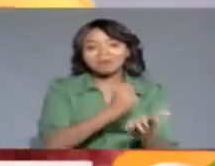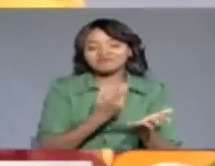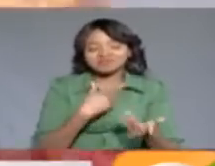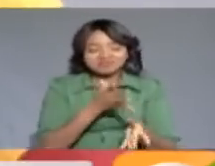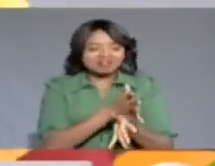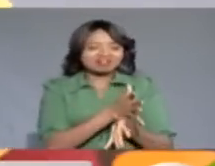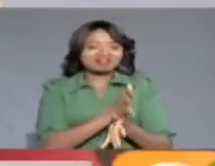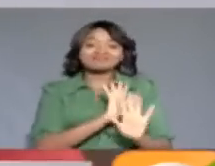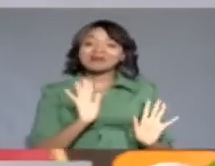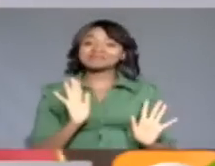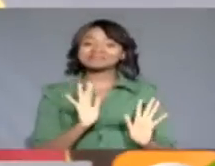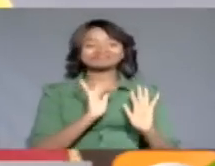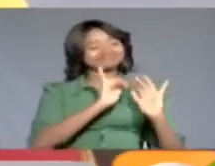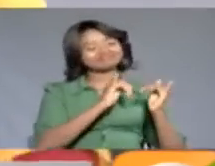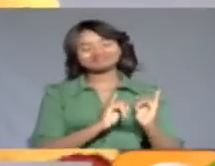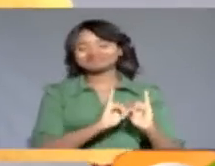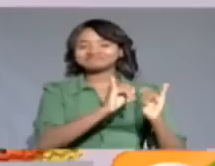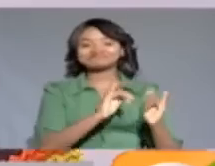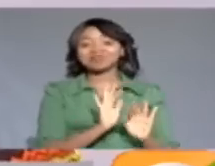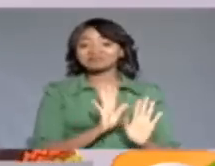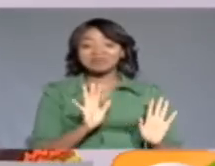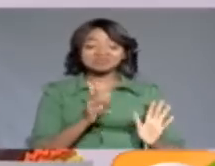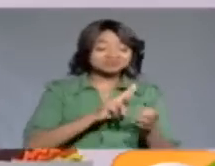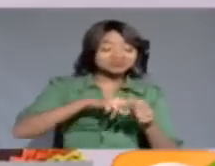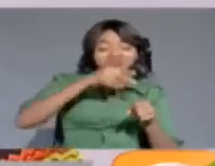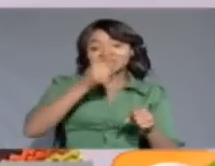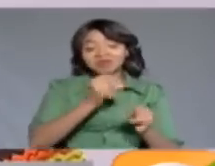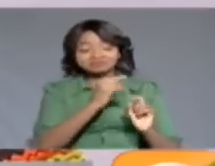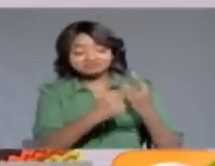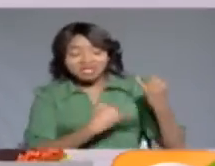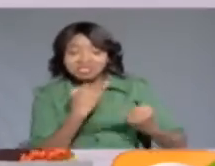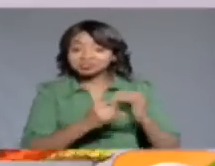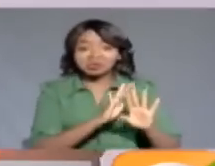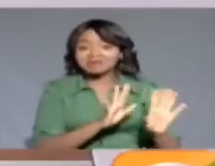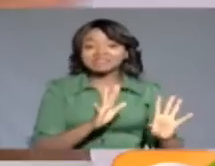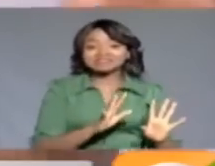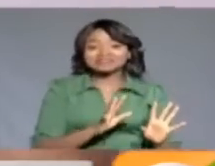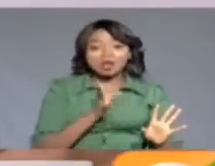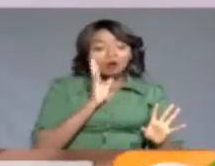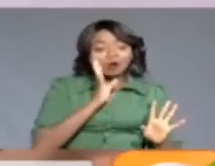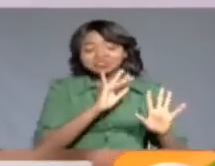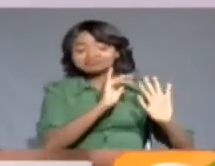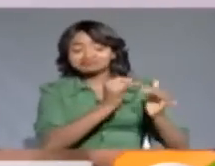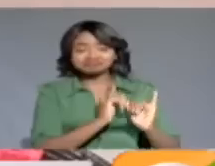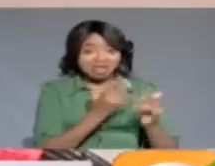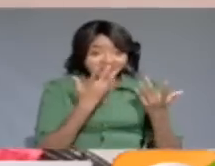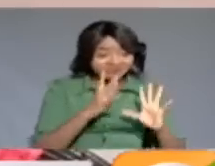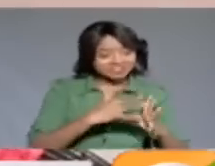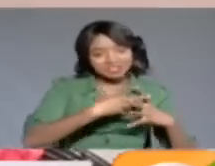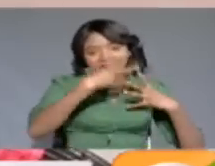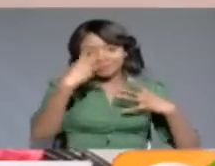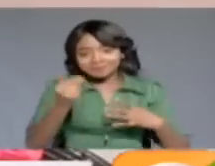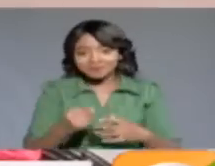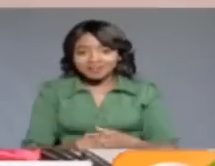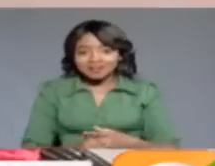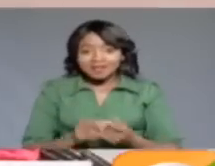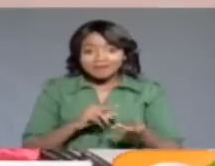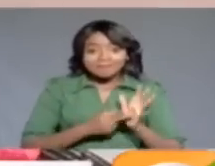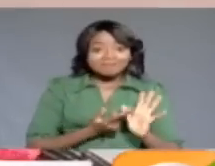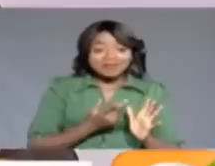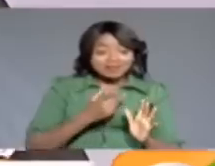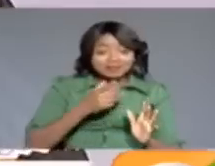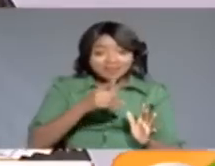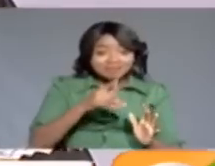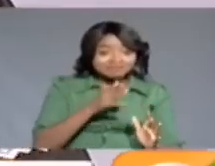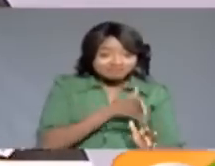Jamila anakuja kusalimia. Vipi, wacha tunywe soda kidogo hapa, juice kidogo. Udaku, alafu basi anaondoka na kwenda zake. Hata hakwenda kwa mwanamume.